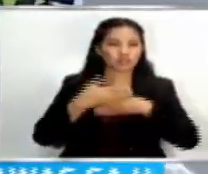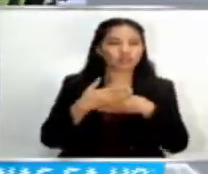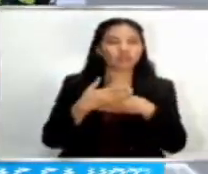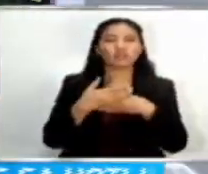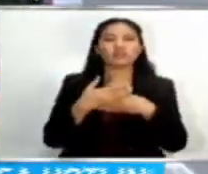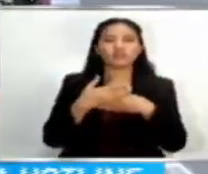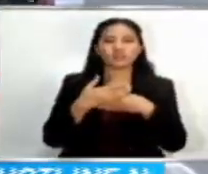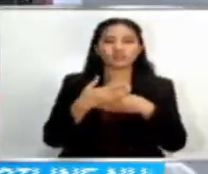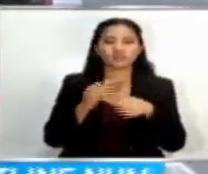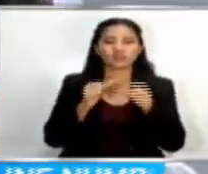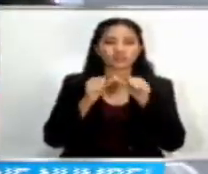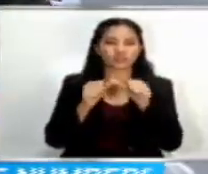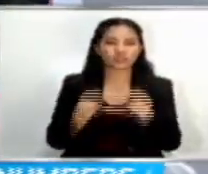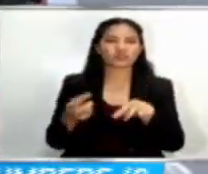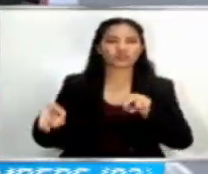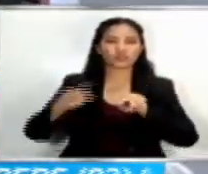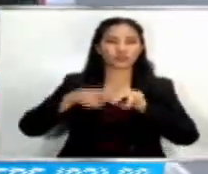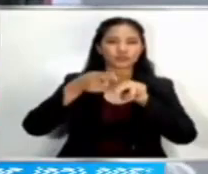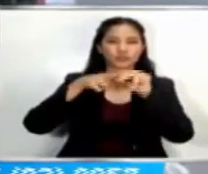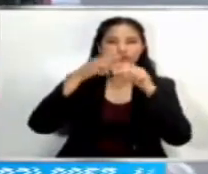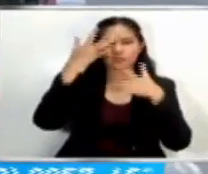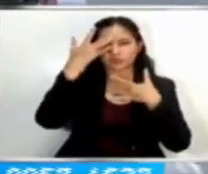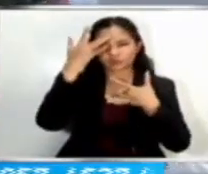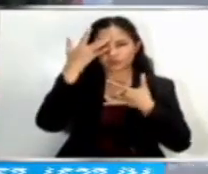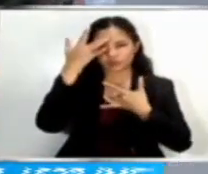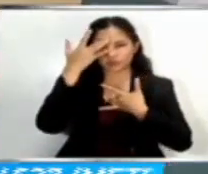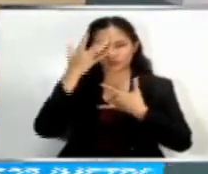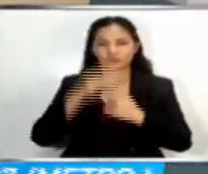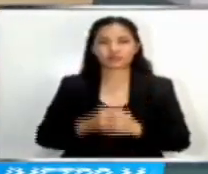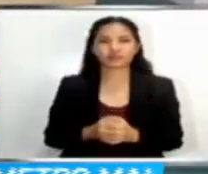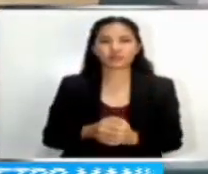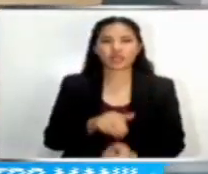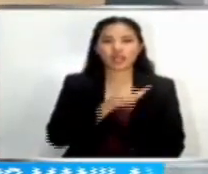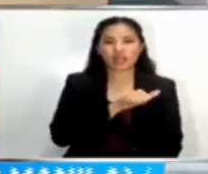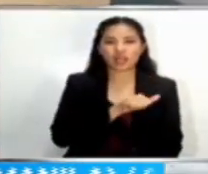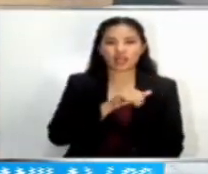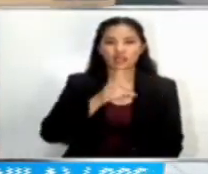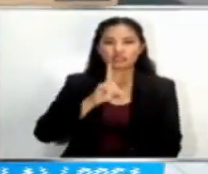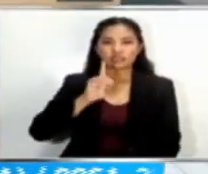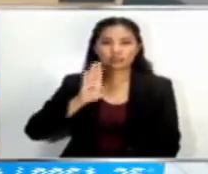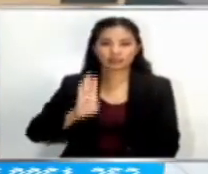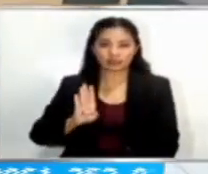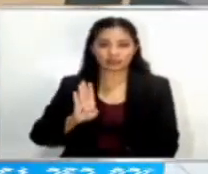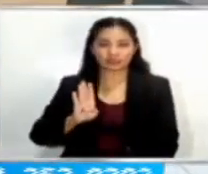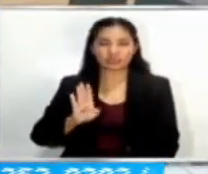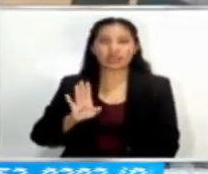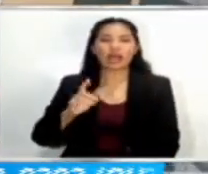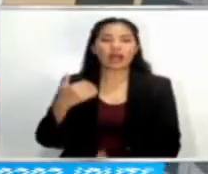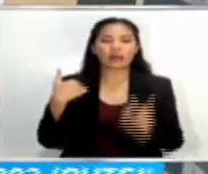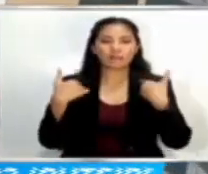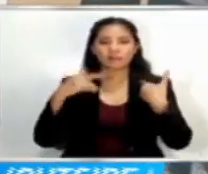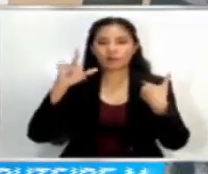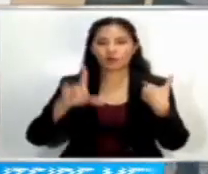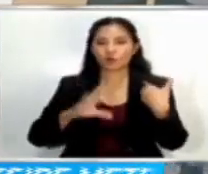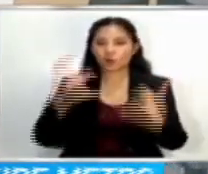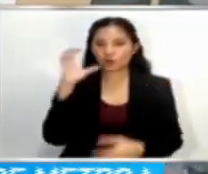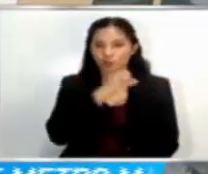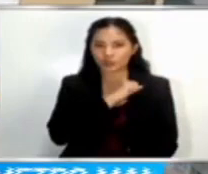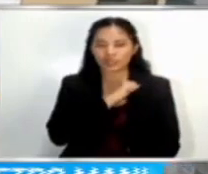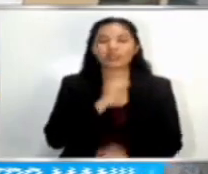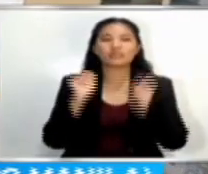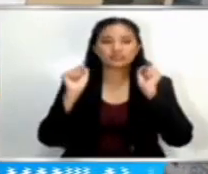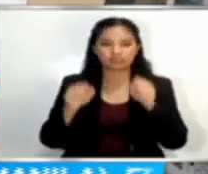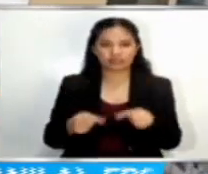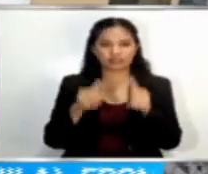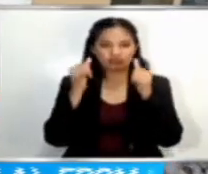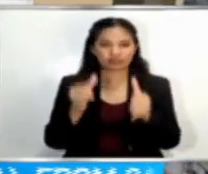ng COVID-19. Paglilinaw ng ADB, bagamat ibinaba ang projection para sa Pilipinas, may puwang pa naman daw para muling palaguin